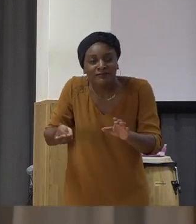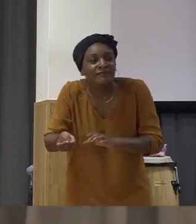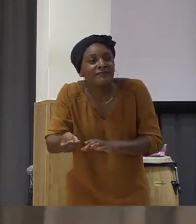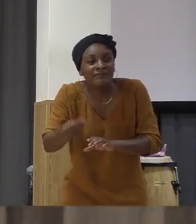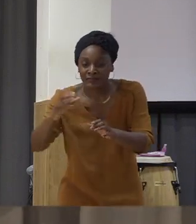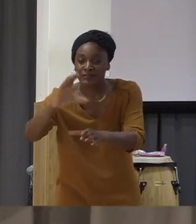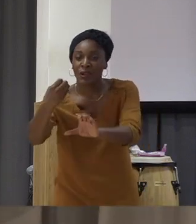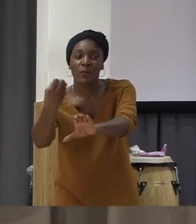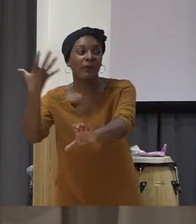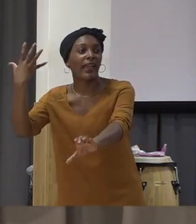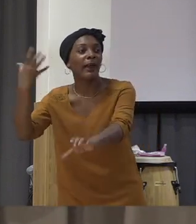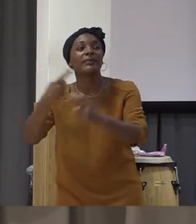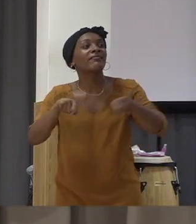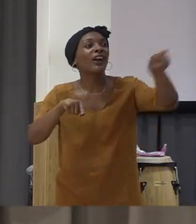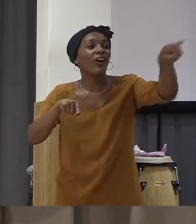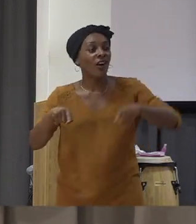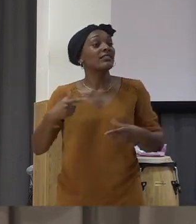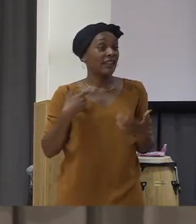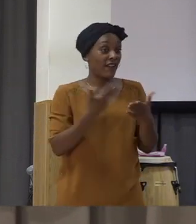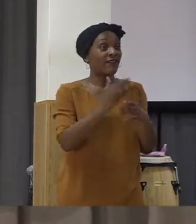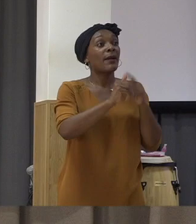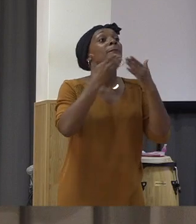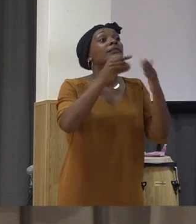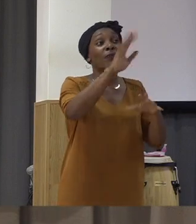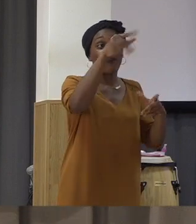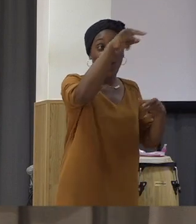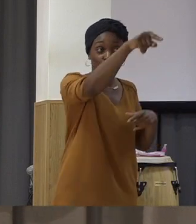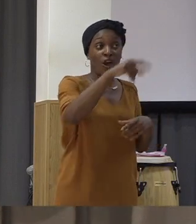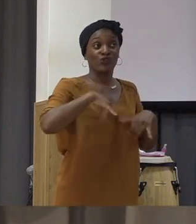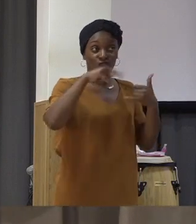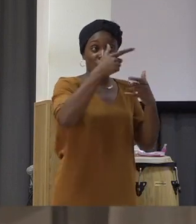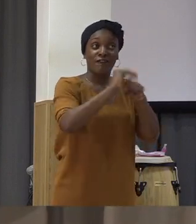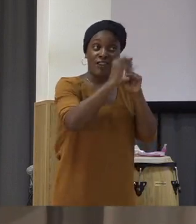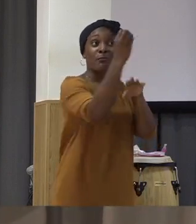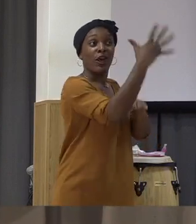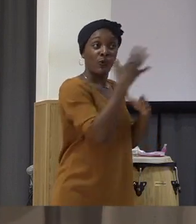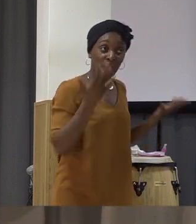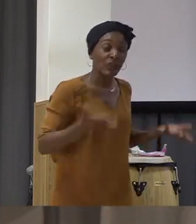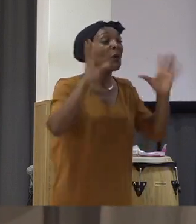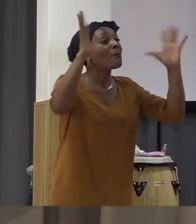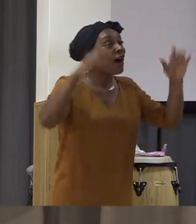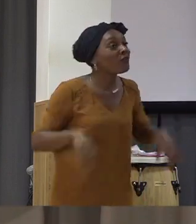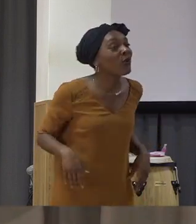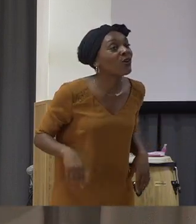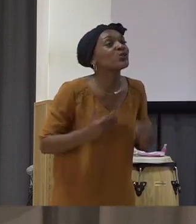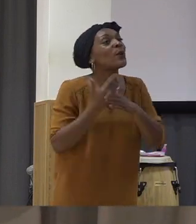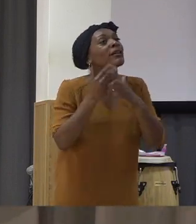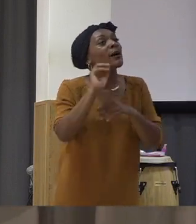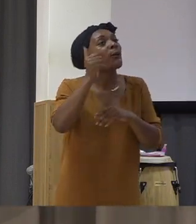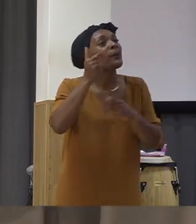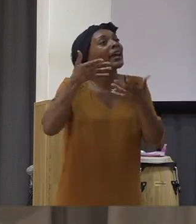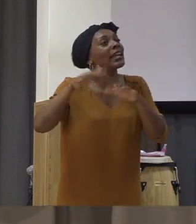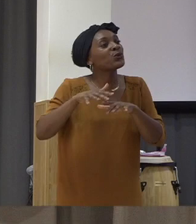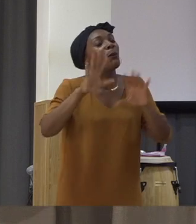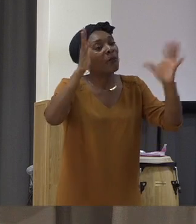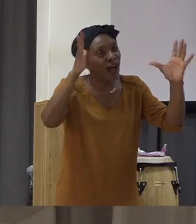quelque chose. Donc, bravo à vous, qui est à Jonathan, qui est là-bas, qui projette les chants. Bravo à ceux qui étaient là ce matin, à tous ces